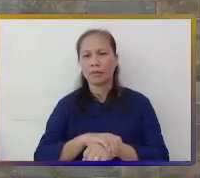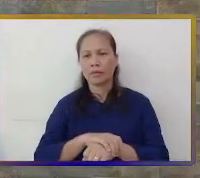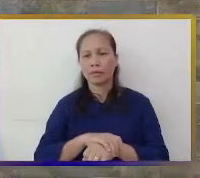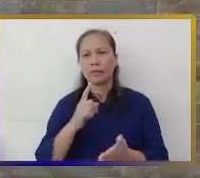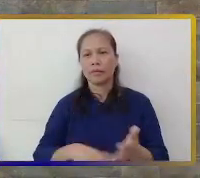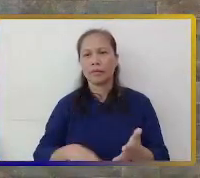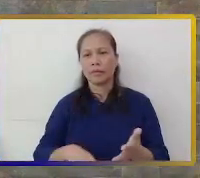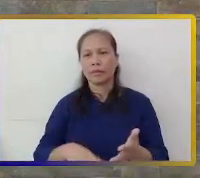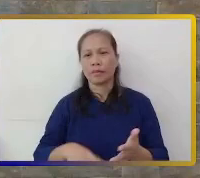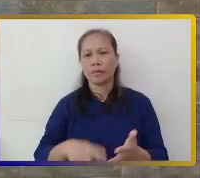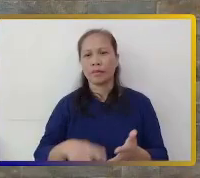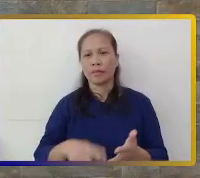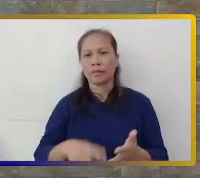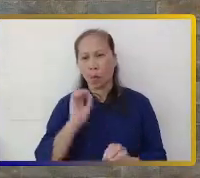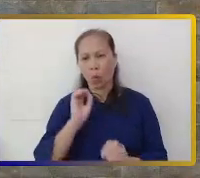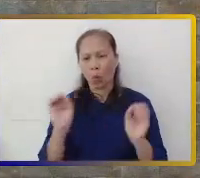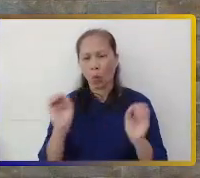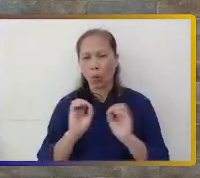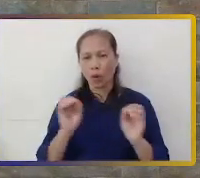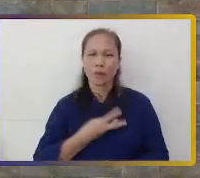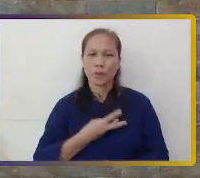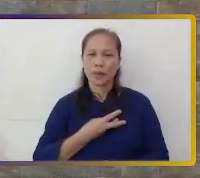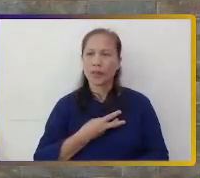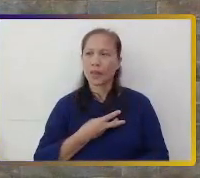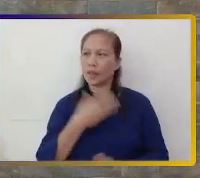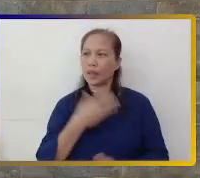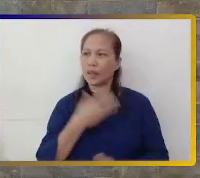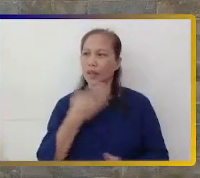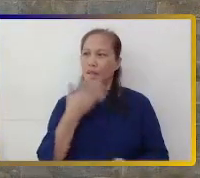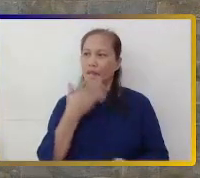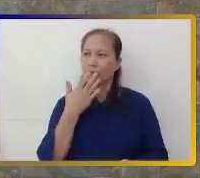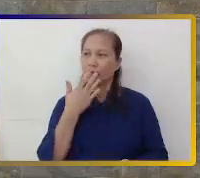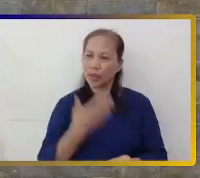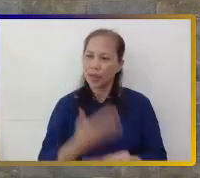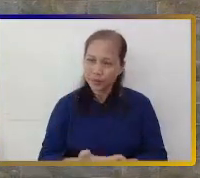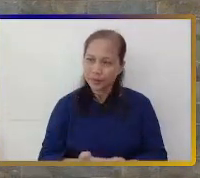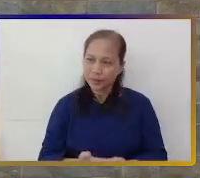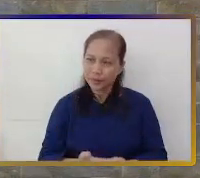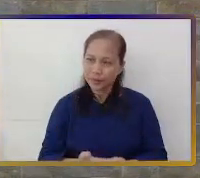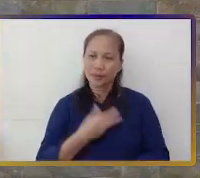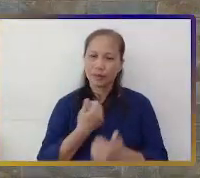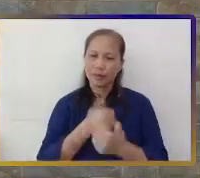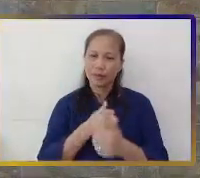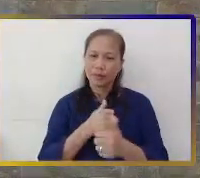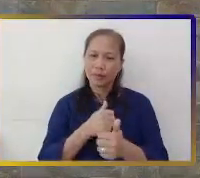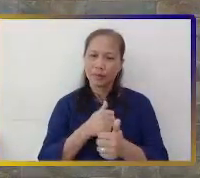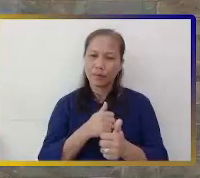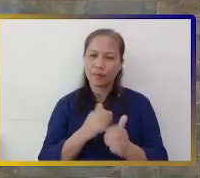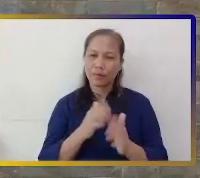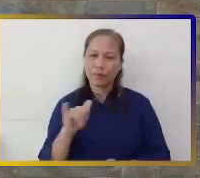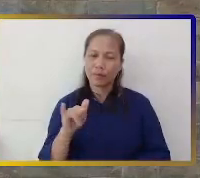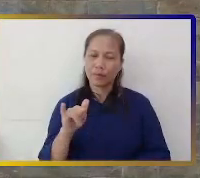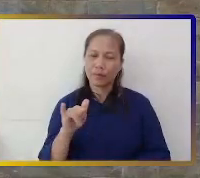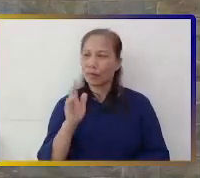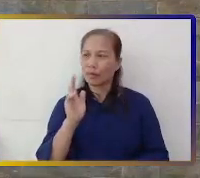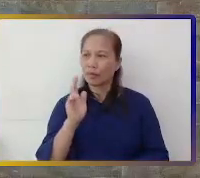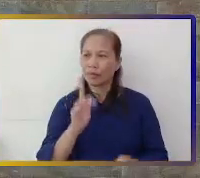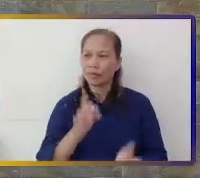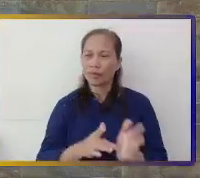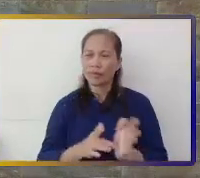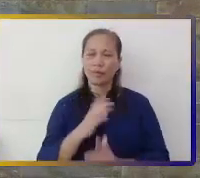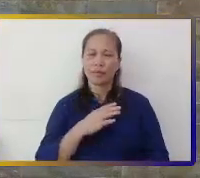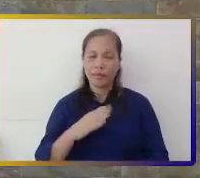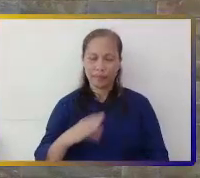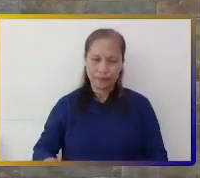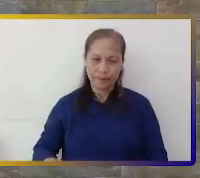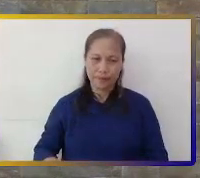goods tayo mga kapatid na tayo ay tayo ay nakasunod sa pananampalatayang sinimulan ng Panginoong jesukristo